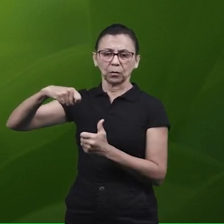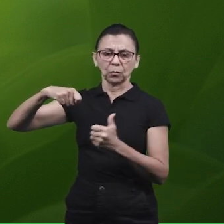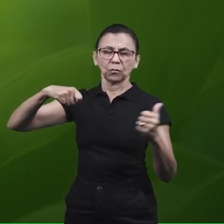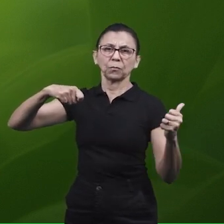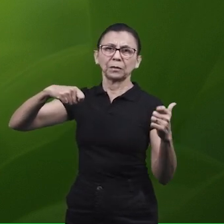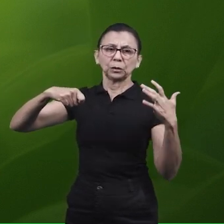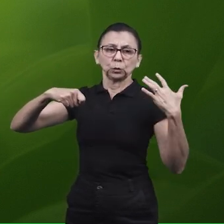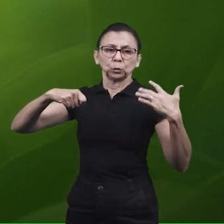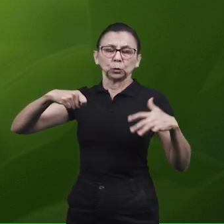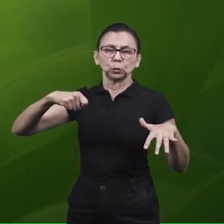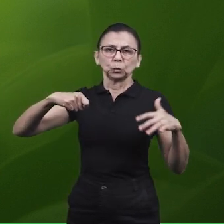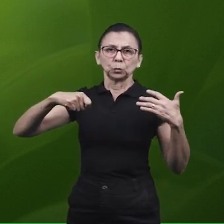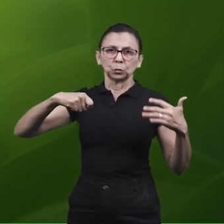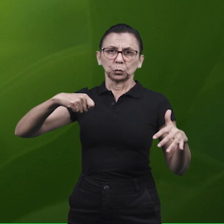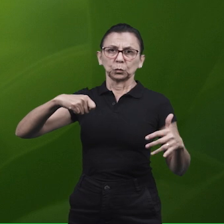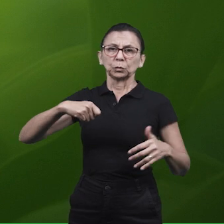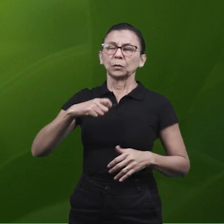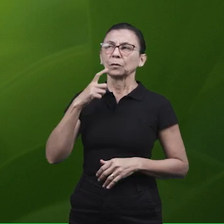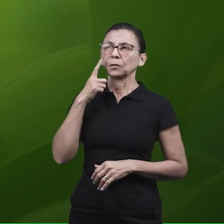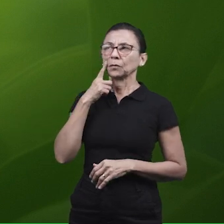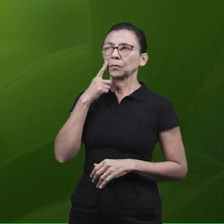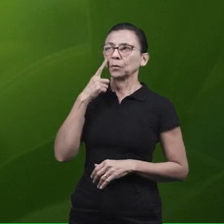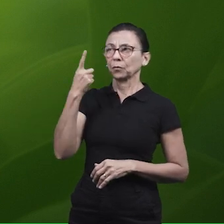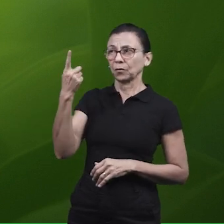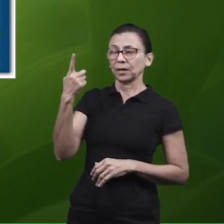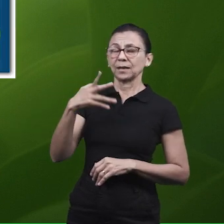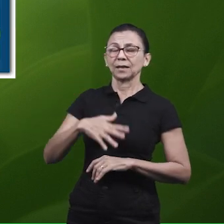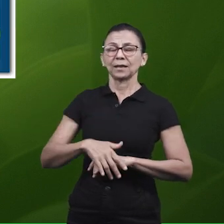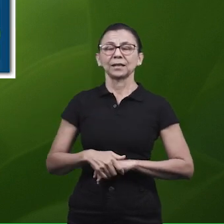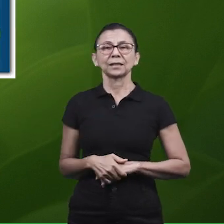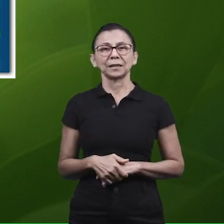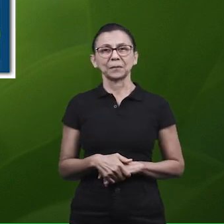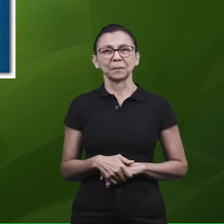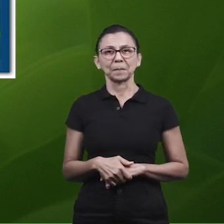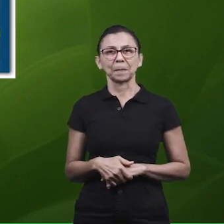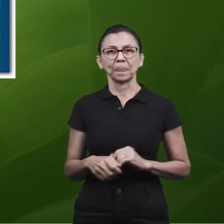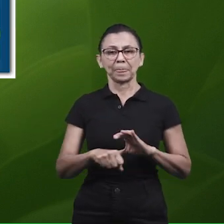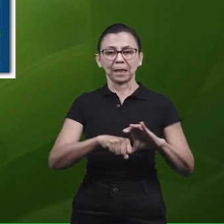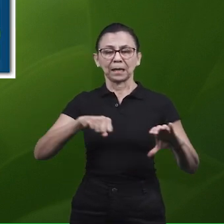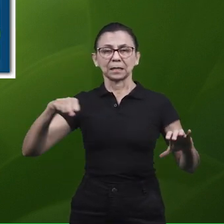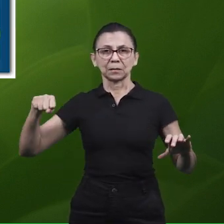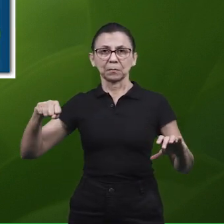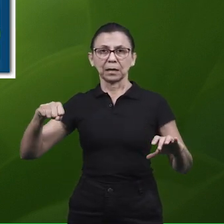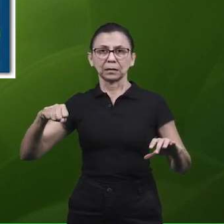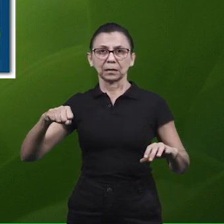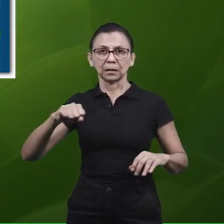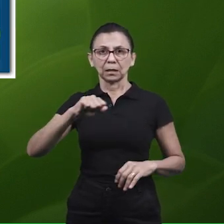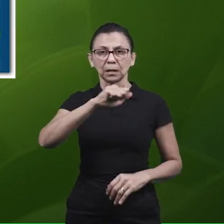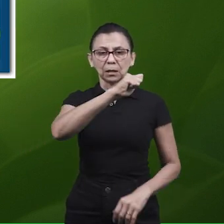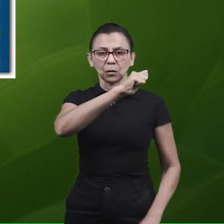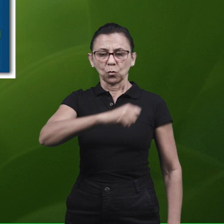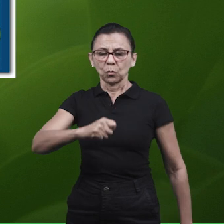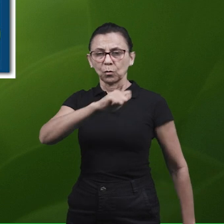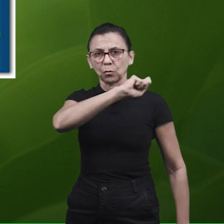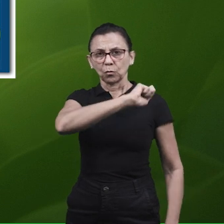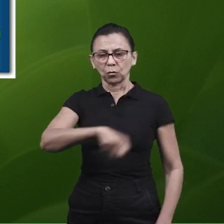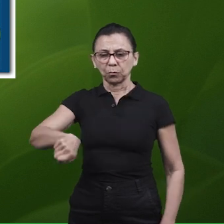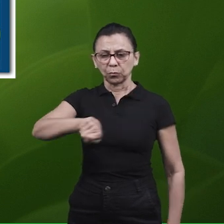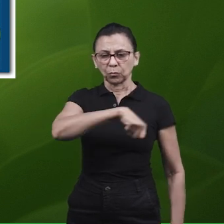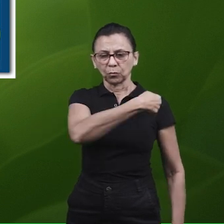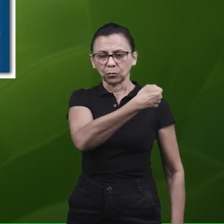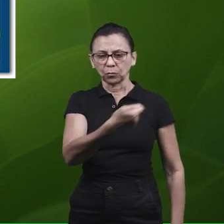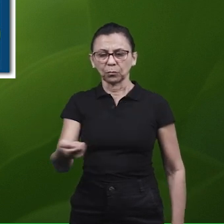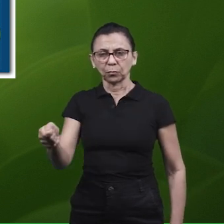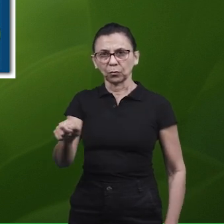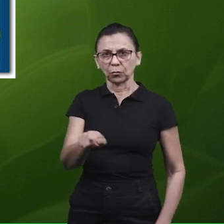pénétrante qu'une épée à double tranchant. C'est quoi cette épée de double tranchant? Nous allons demander de mettre ici